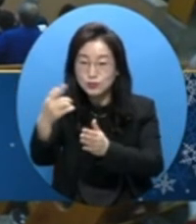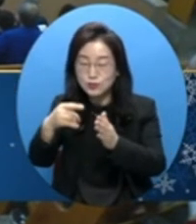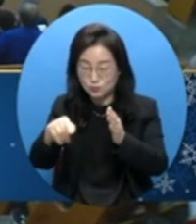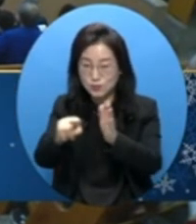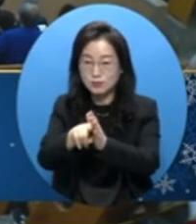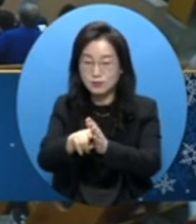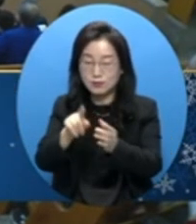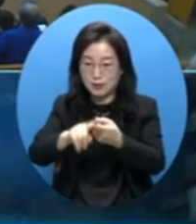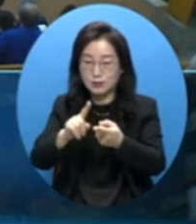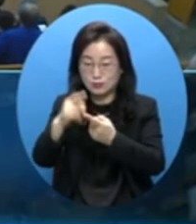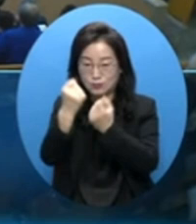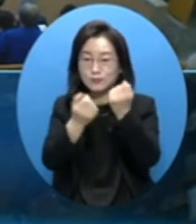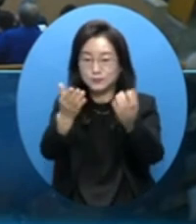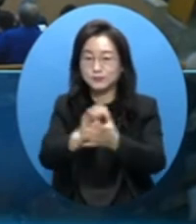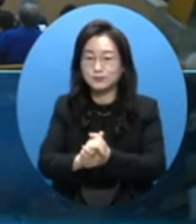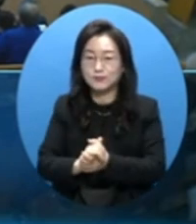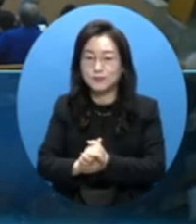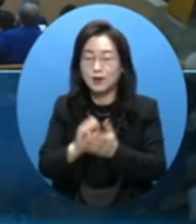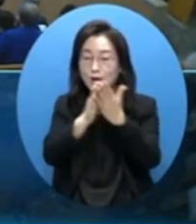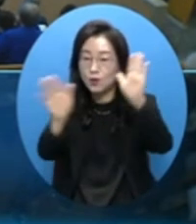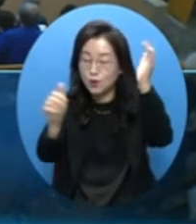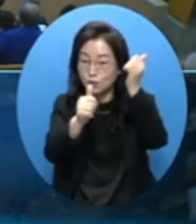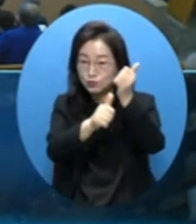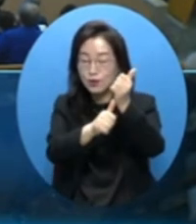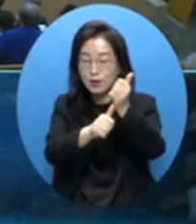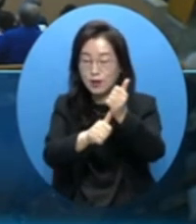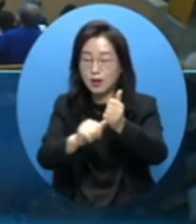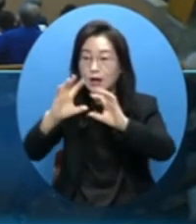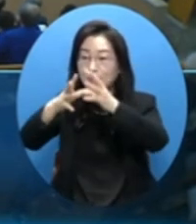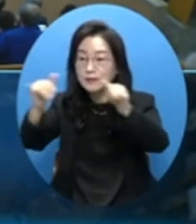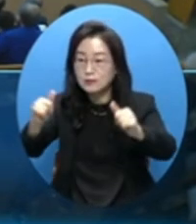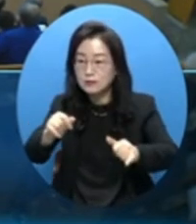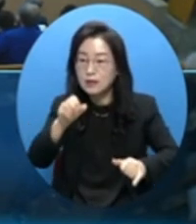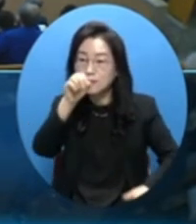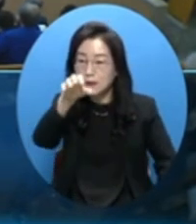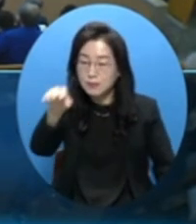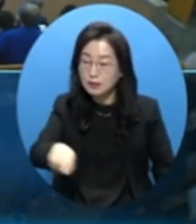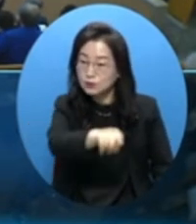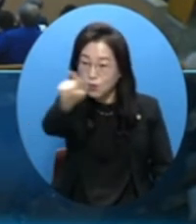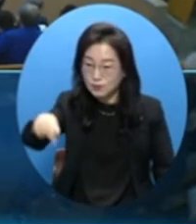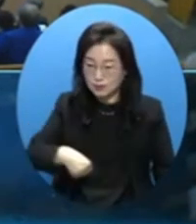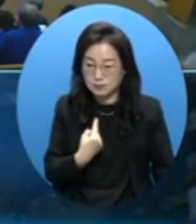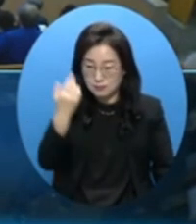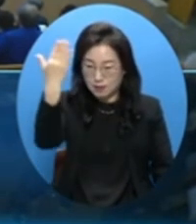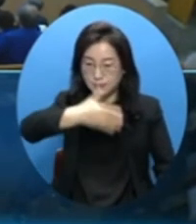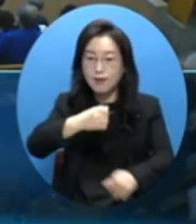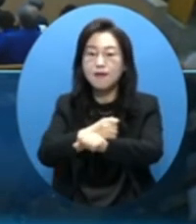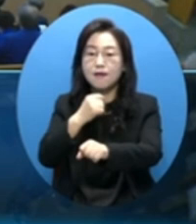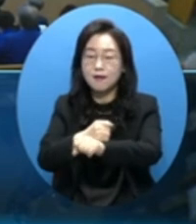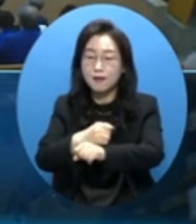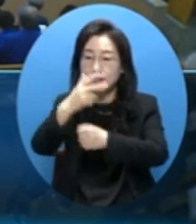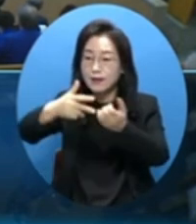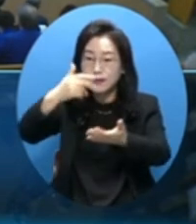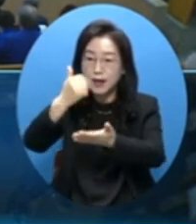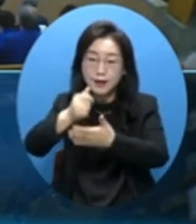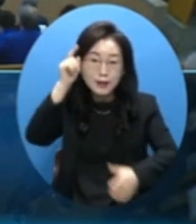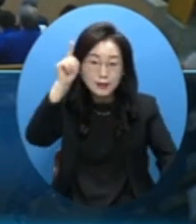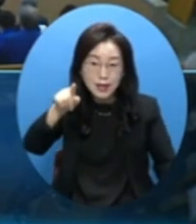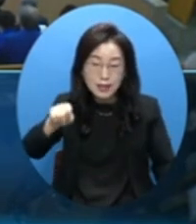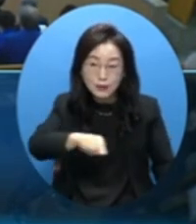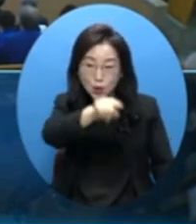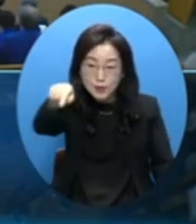3장 5절에 이와 같이 말씀합니다 여호수아가 또 백성에게 이르되 너희는 자신을 성결하게 하라 그래서 내일 너희